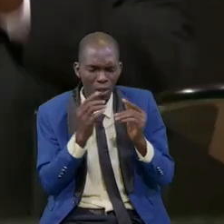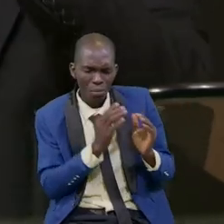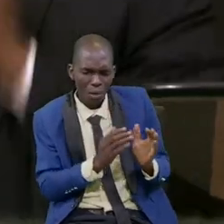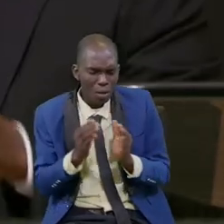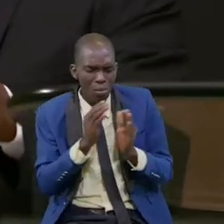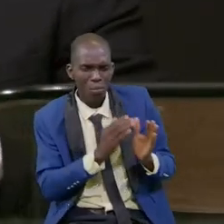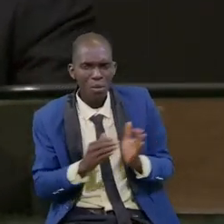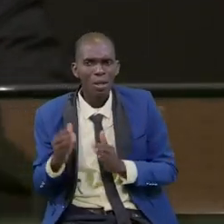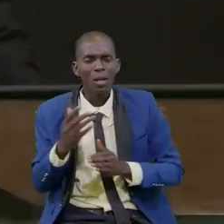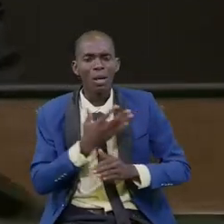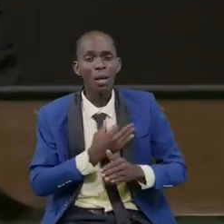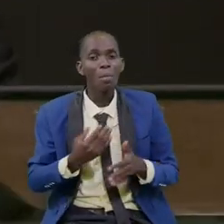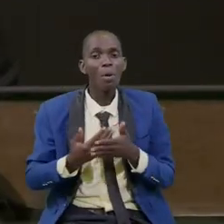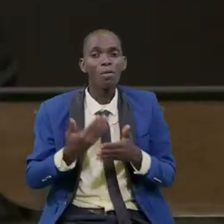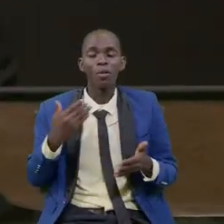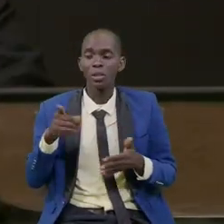récupérer son calme